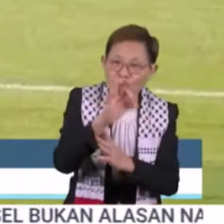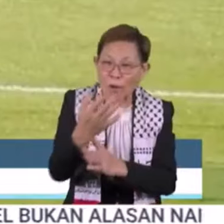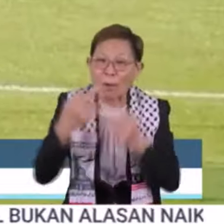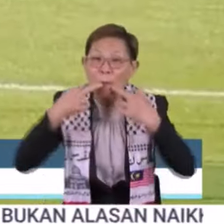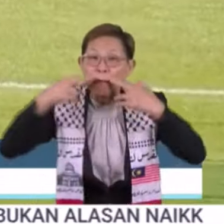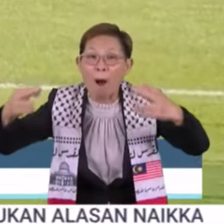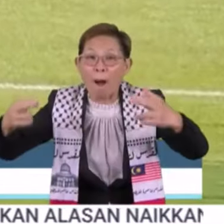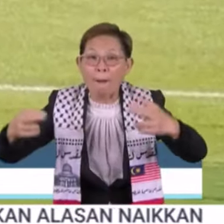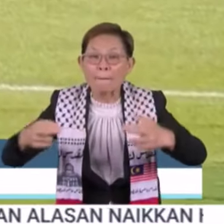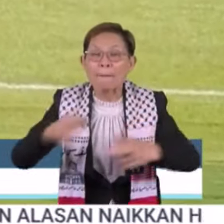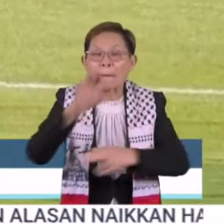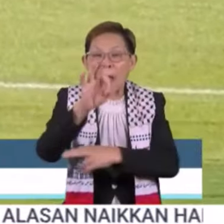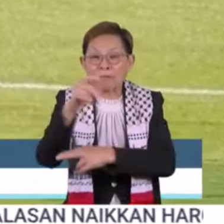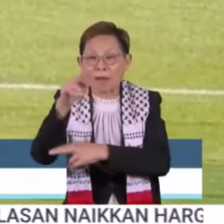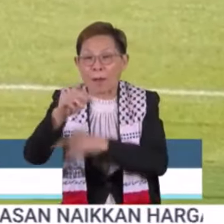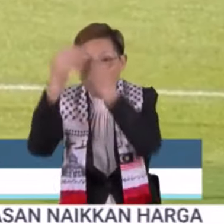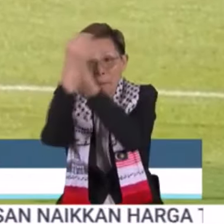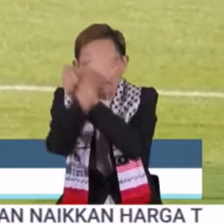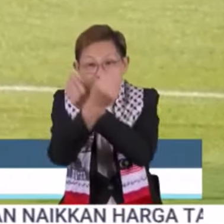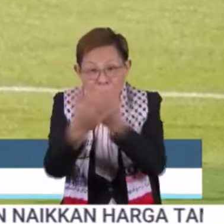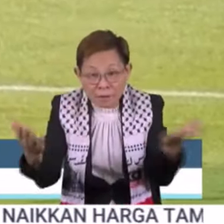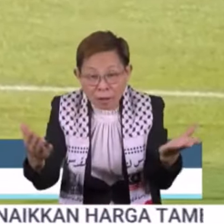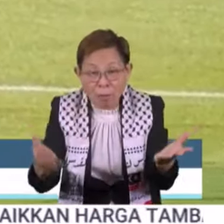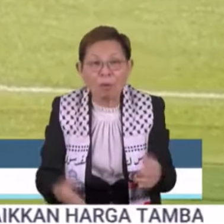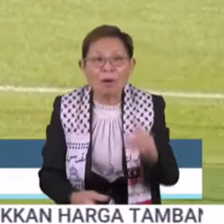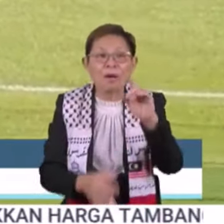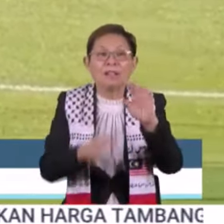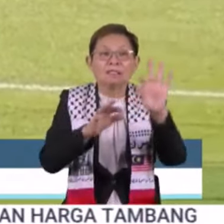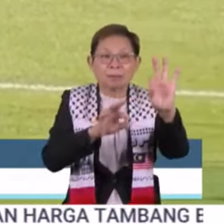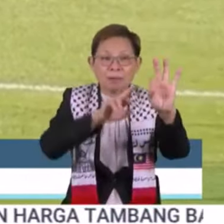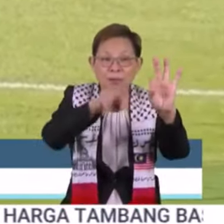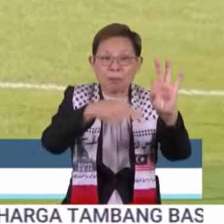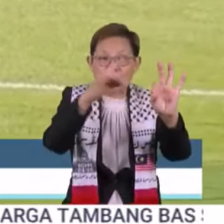Facebook rasmi Bandar Induk itu memaklumkan sebanyak